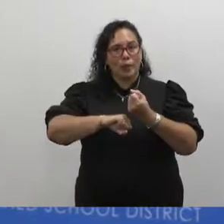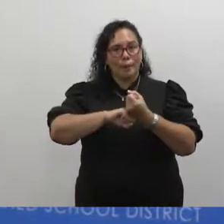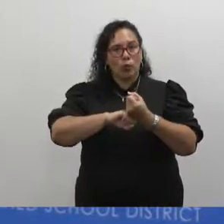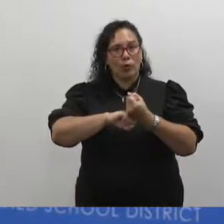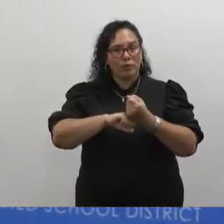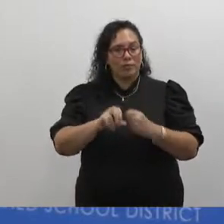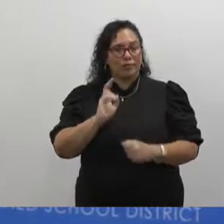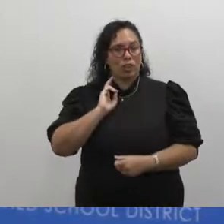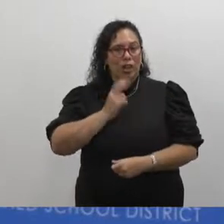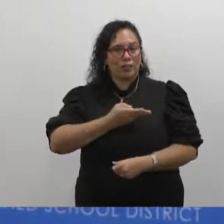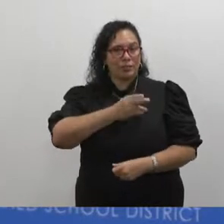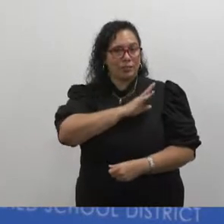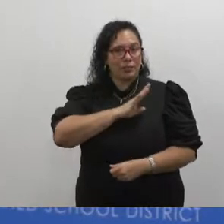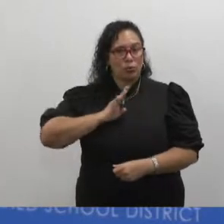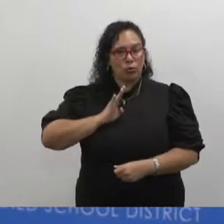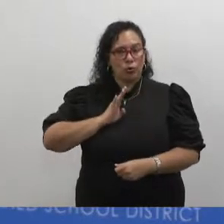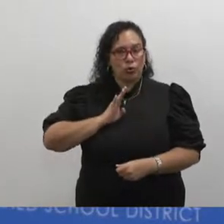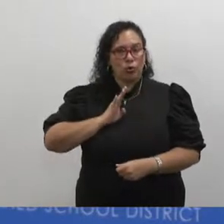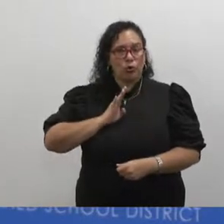dương tới tận dây âm pi ca